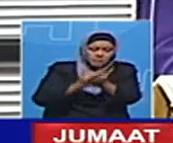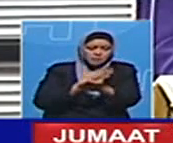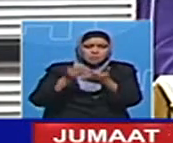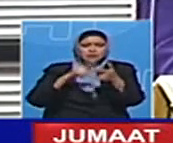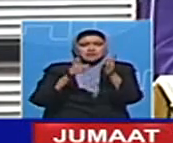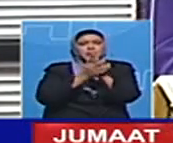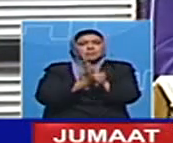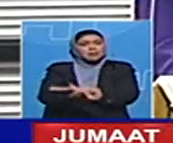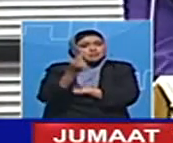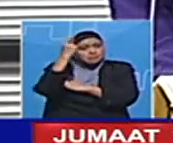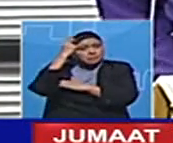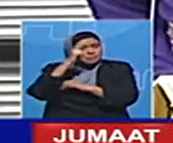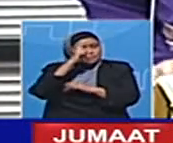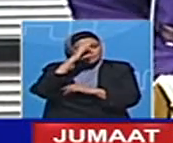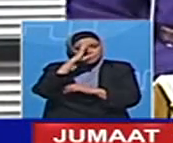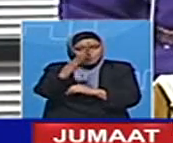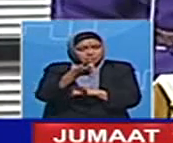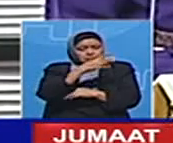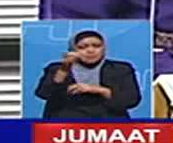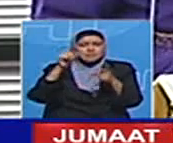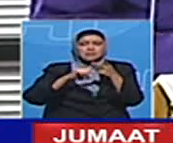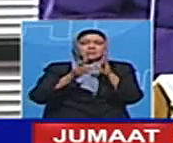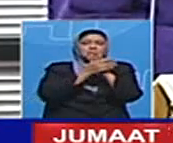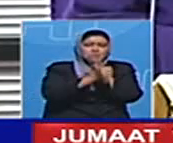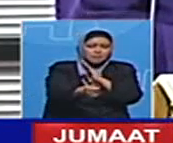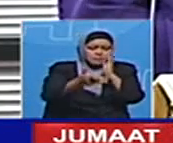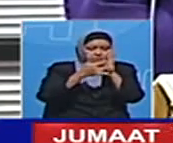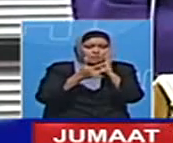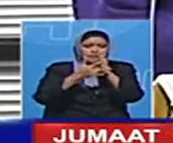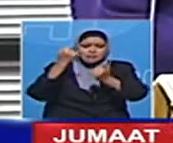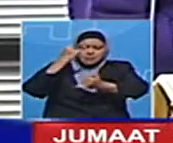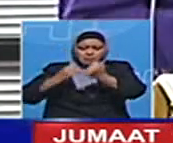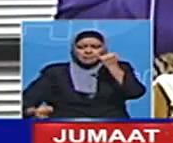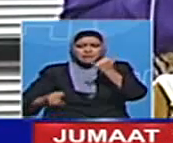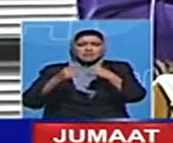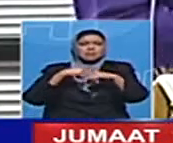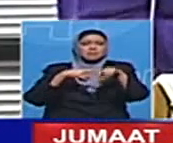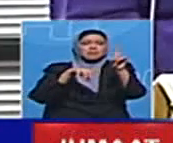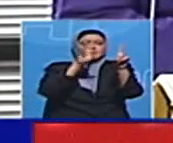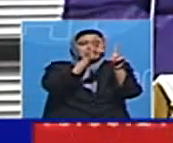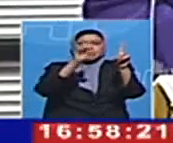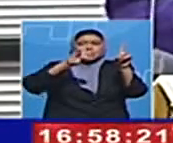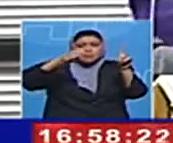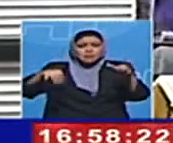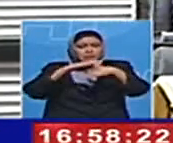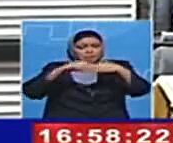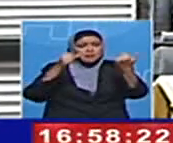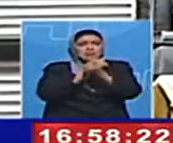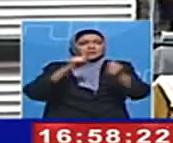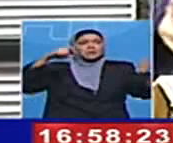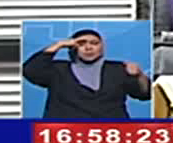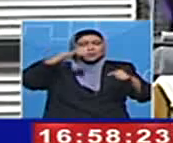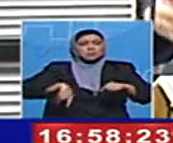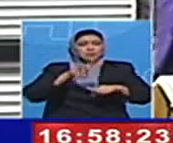berfikir secara kreatif dan kemahiran teknikal akhir sekali r0 juta disediakan